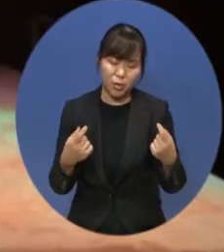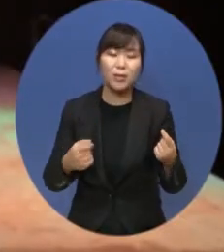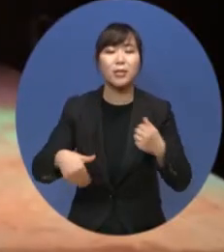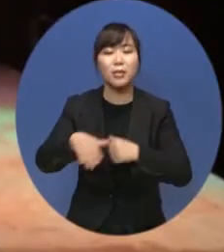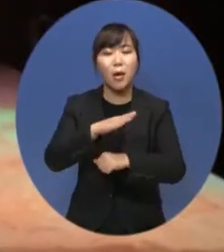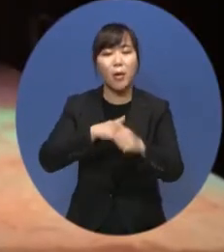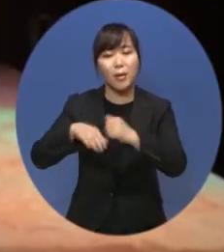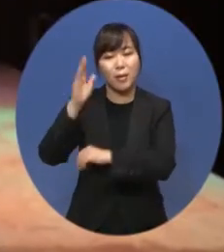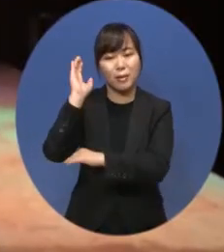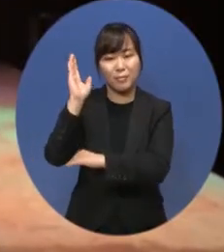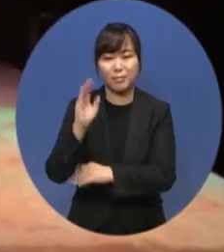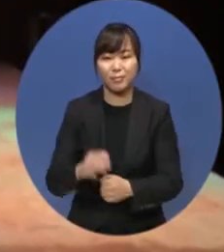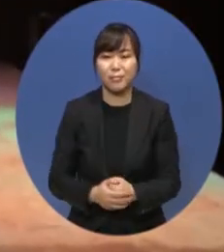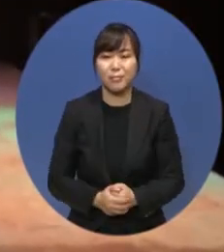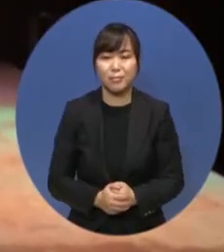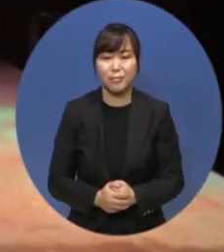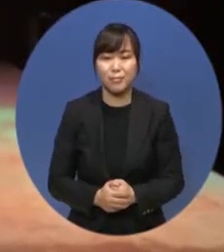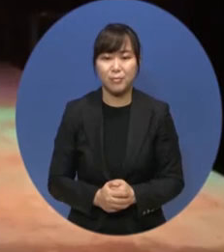유효한 이야기입니다.